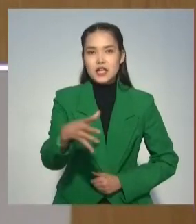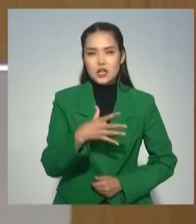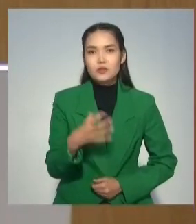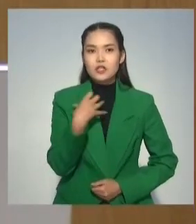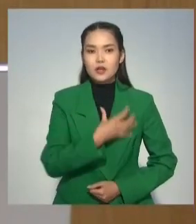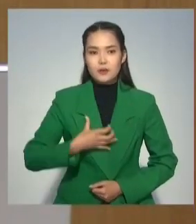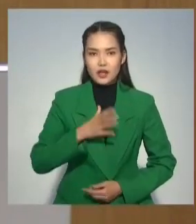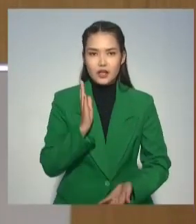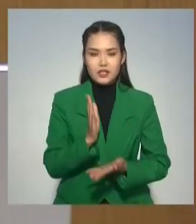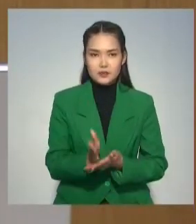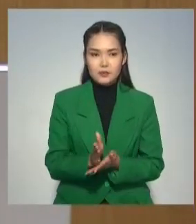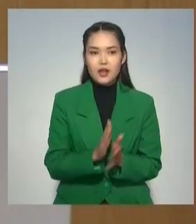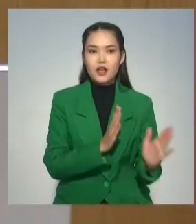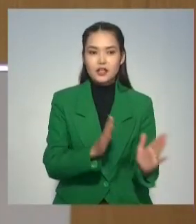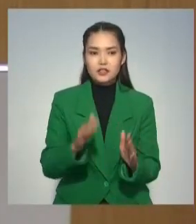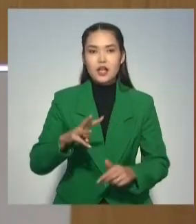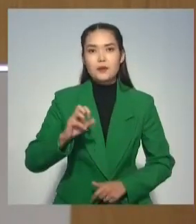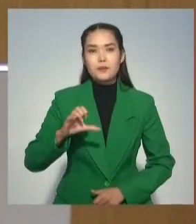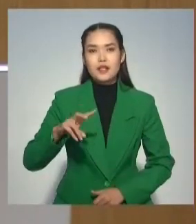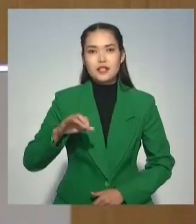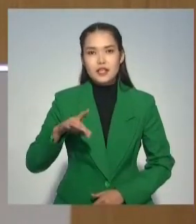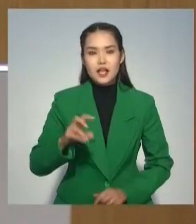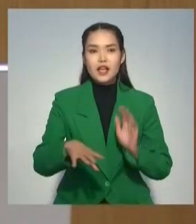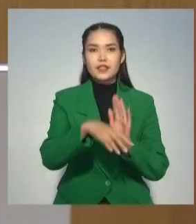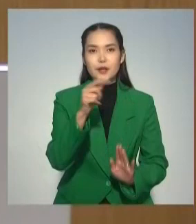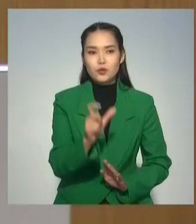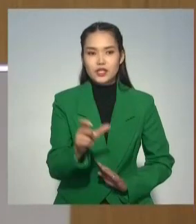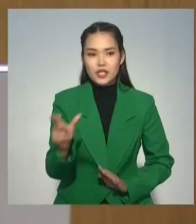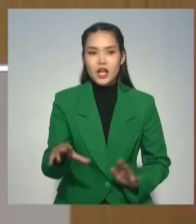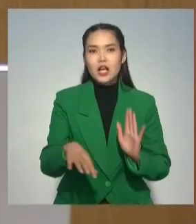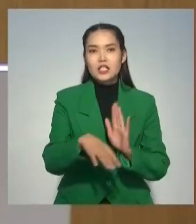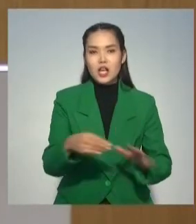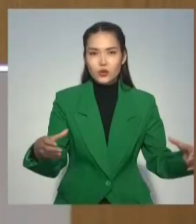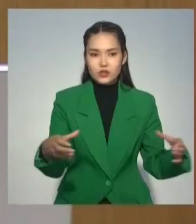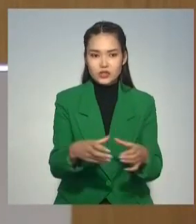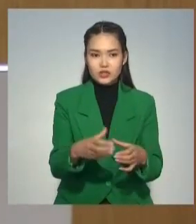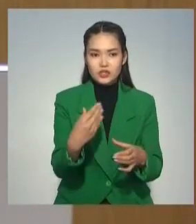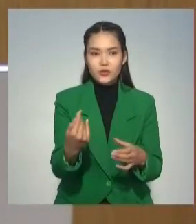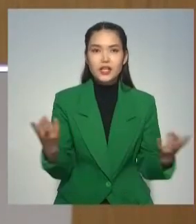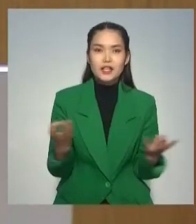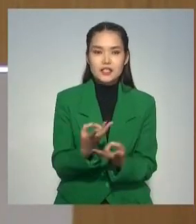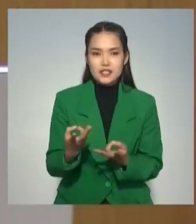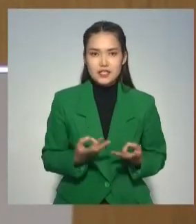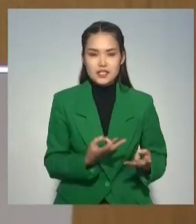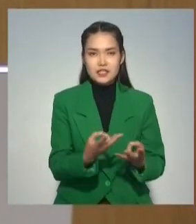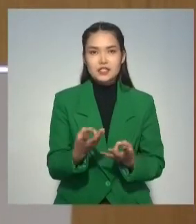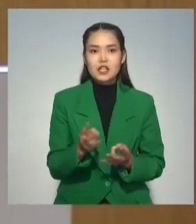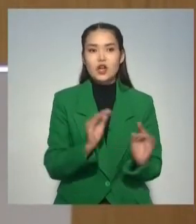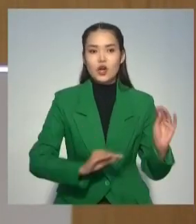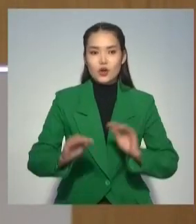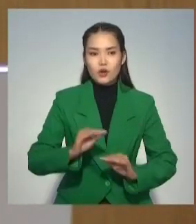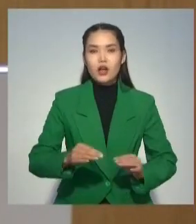мен Астананың мәслихаттарының депутаттарын сайлауда тиісті өңір бойынша